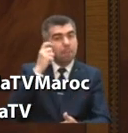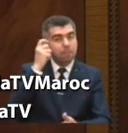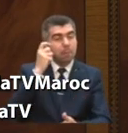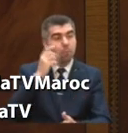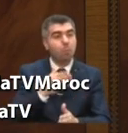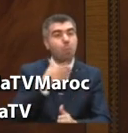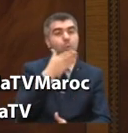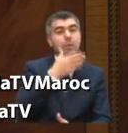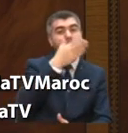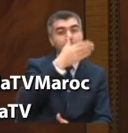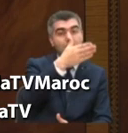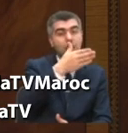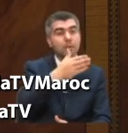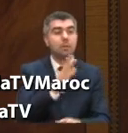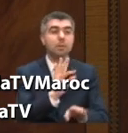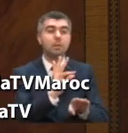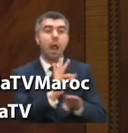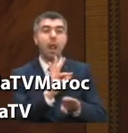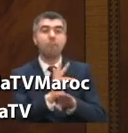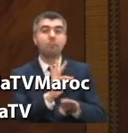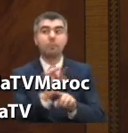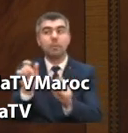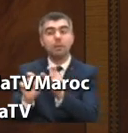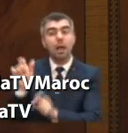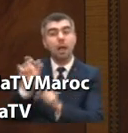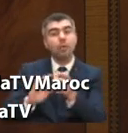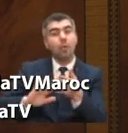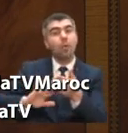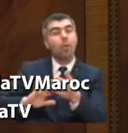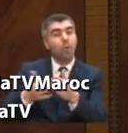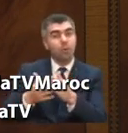مستقبلا. لماذا؟ لأن هذا المعطى الجديد أصبح مكسبا في